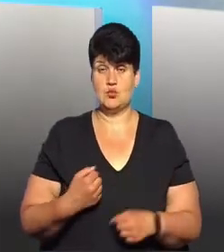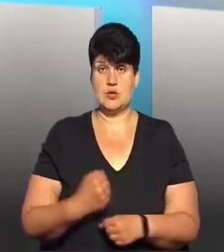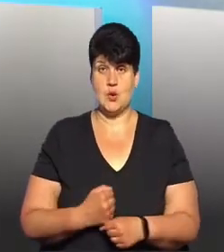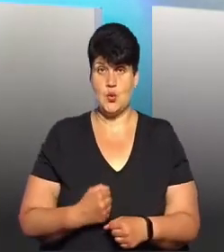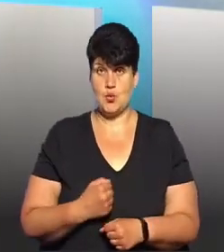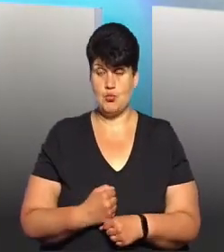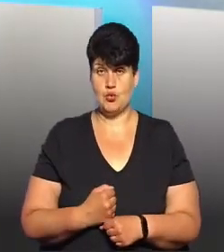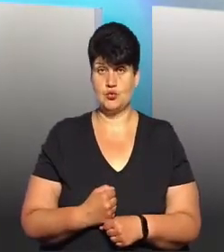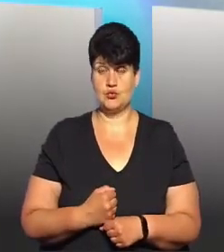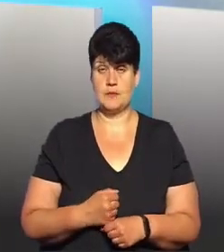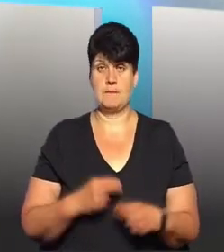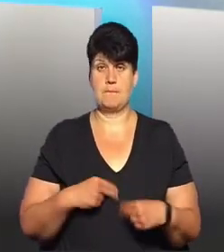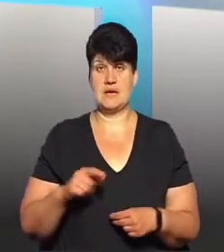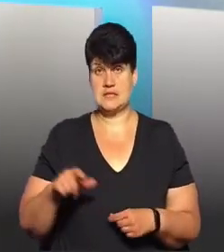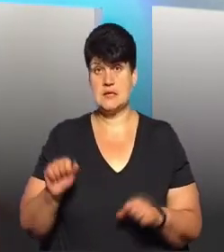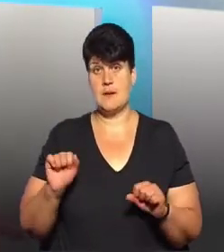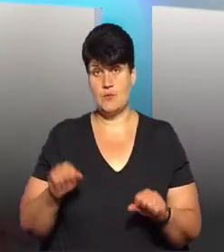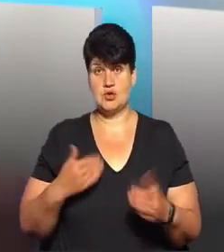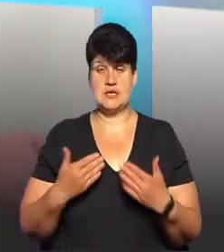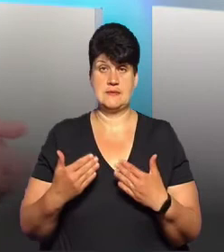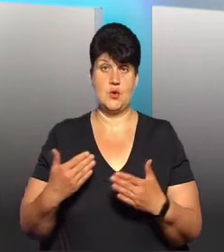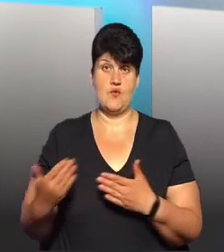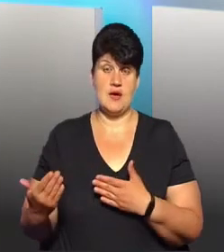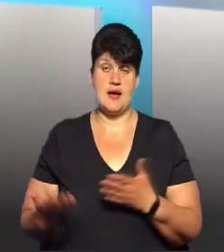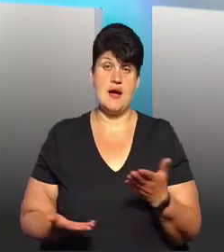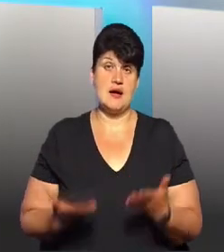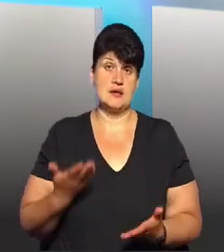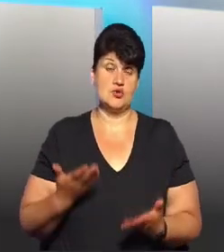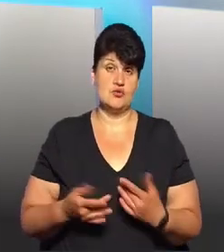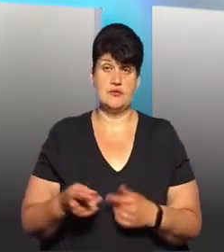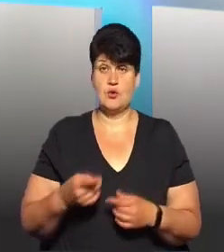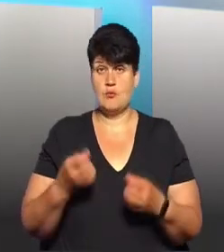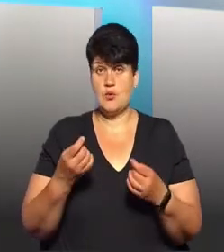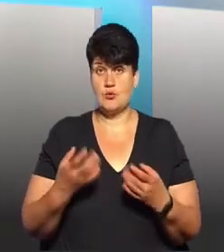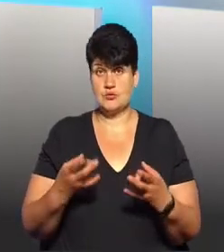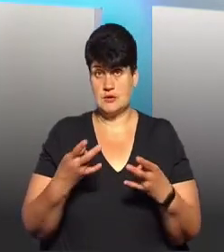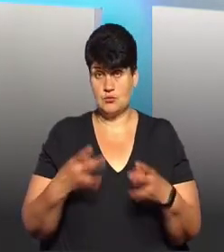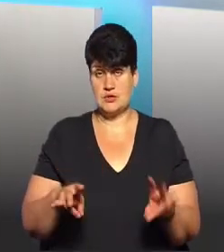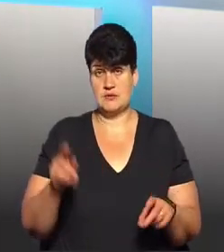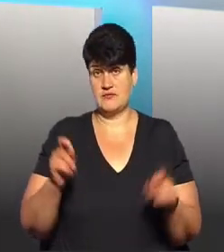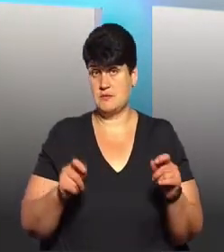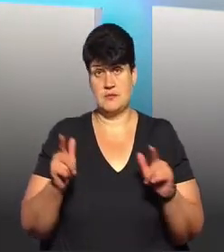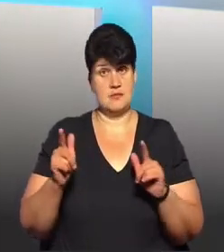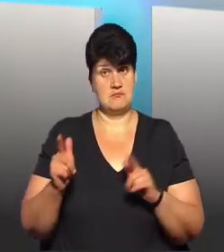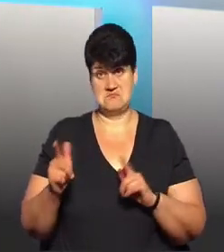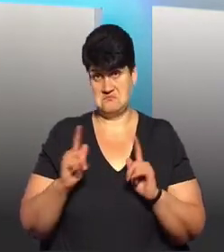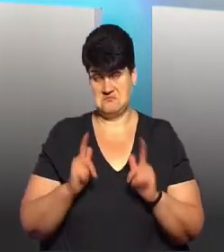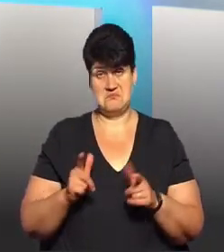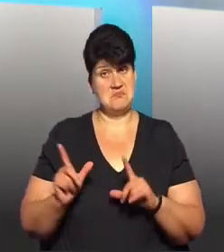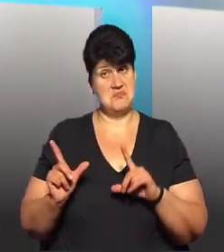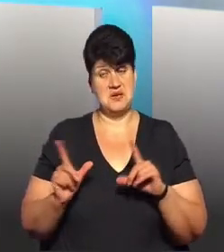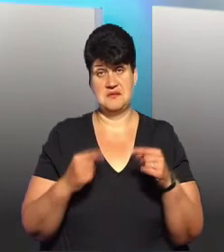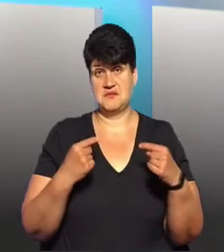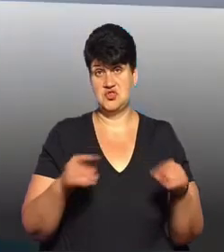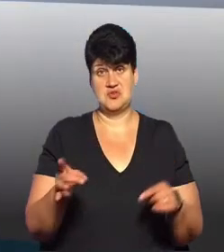як працівників, можна буде спілкуватися. А якщо в Тернополі просто, ну, не потрібен буде такий фестиваль, ми готові переїхати в інший регіон. От і все.